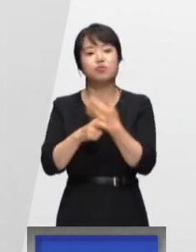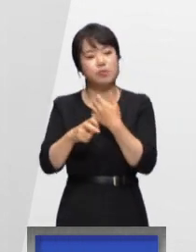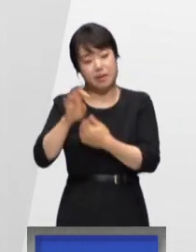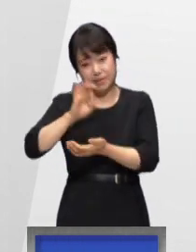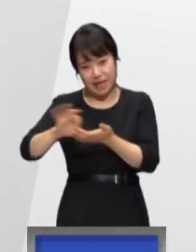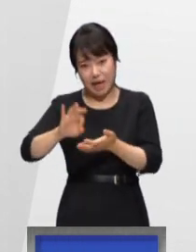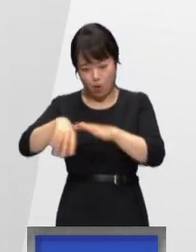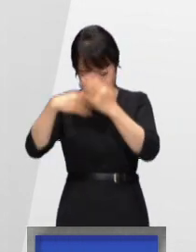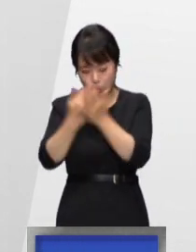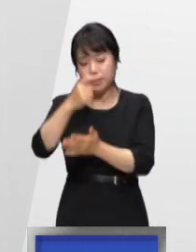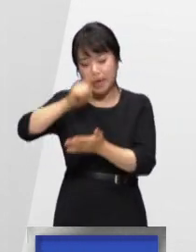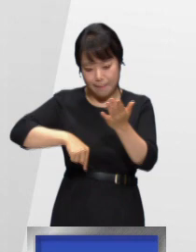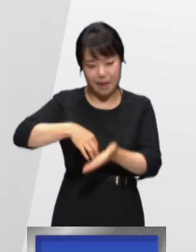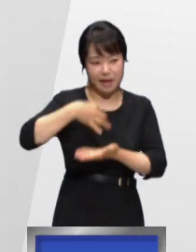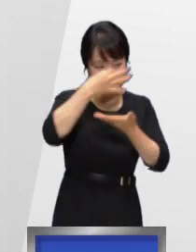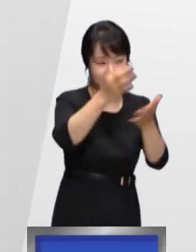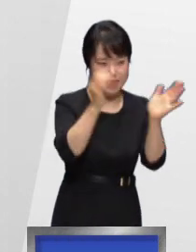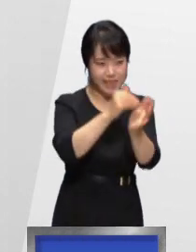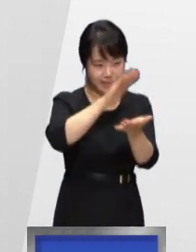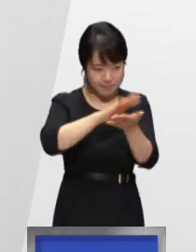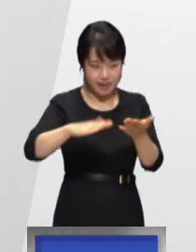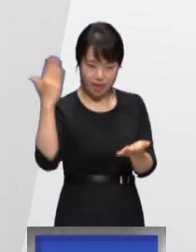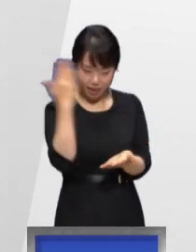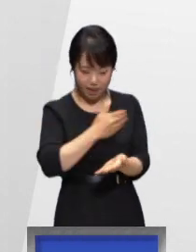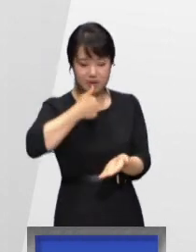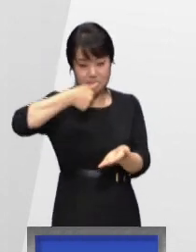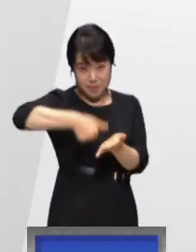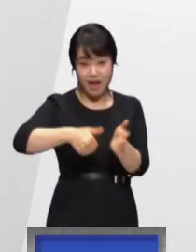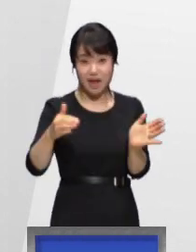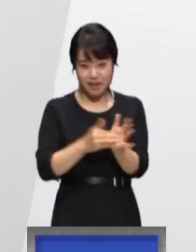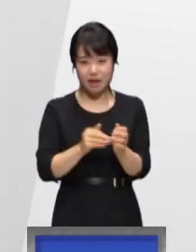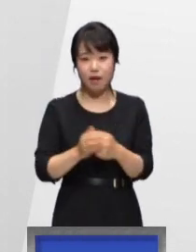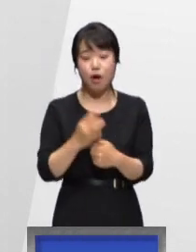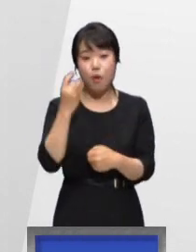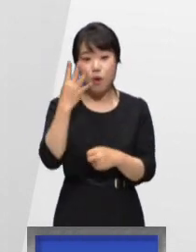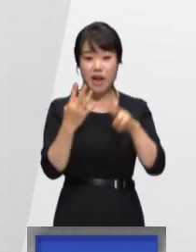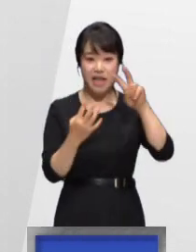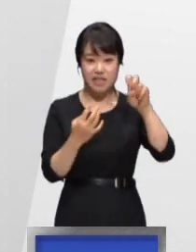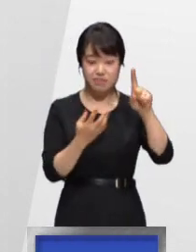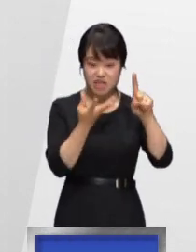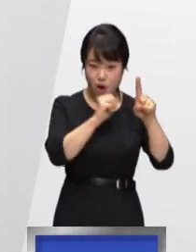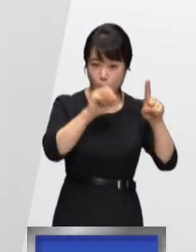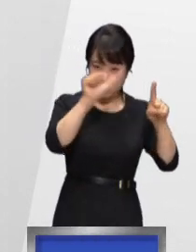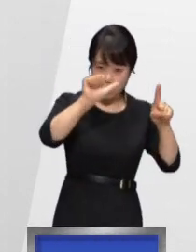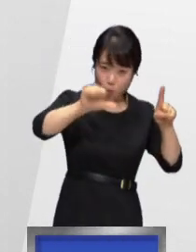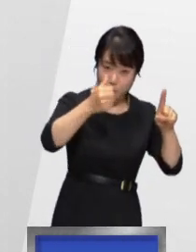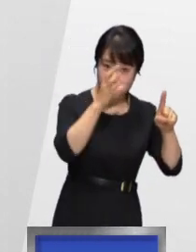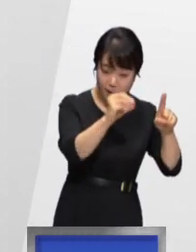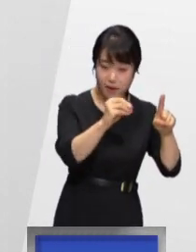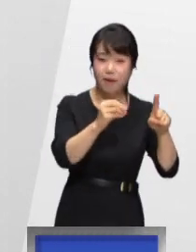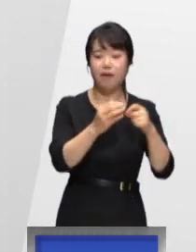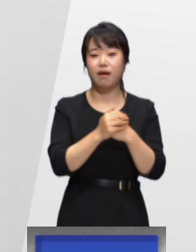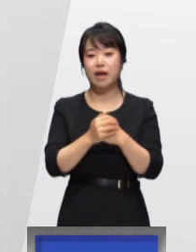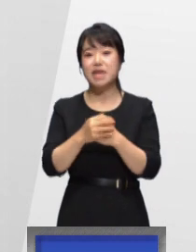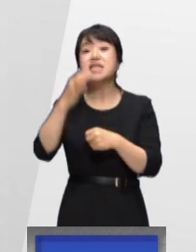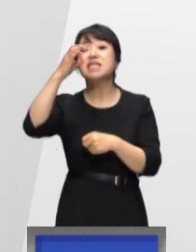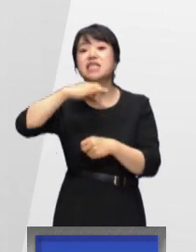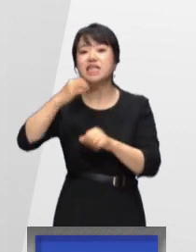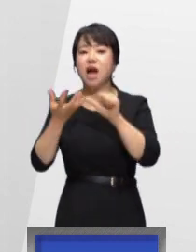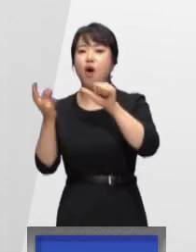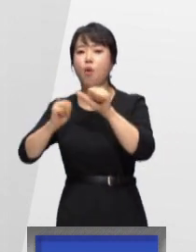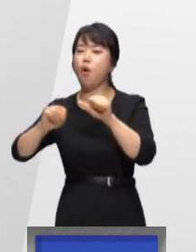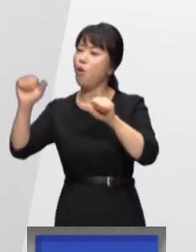지급을 완료했다고 밝혔습니다. 지급 금액은 원금 21억 5,500만 원, 이자